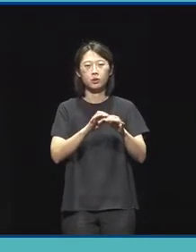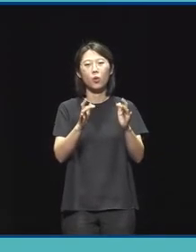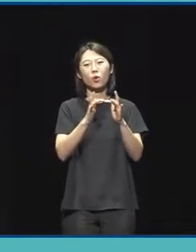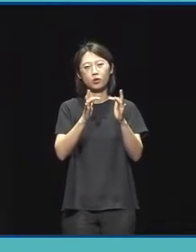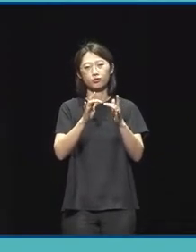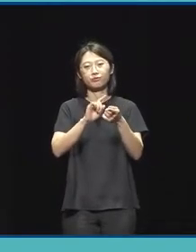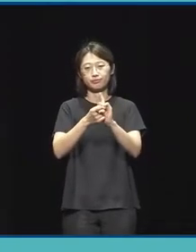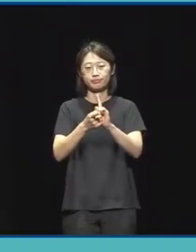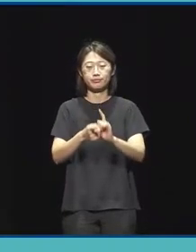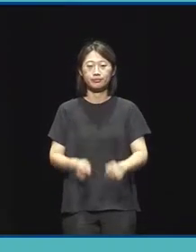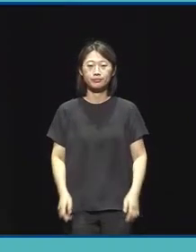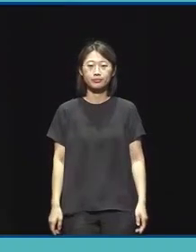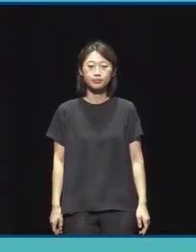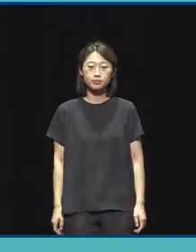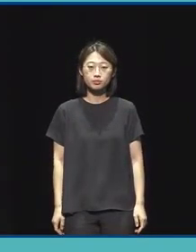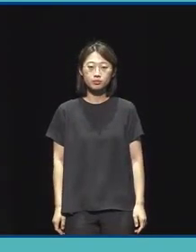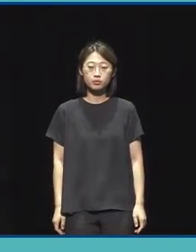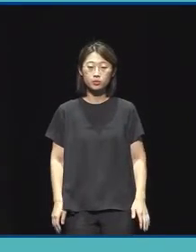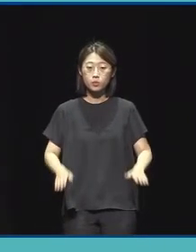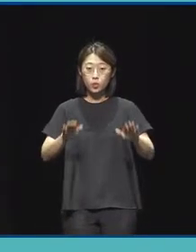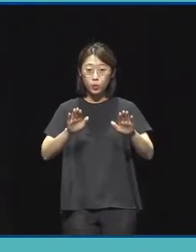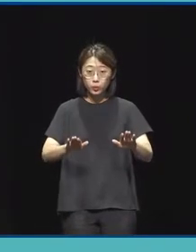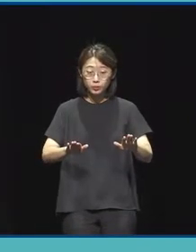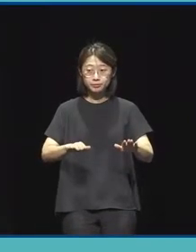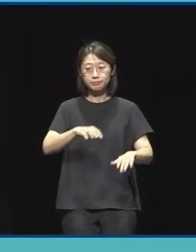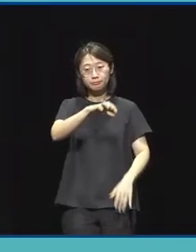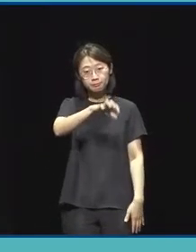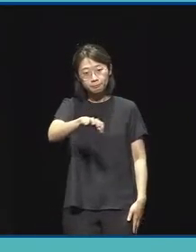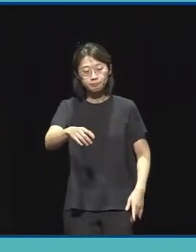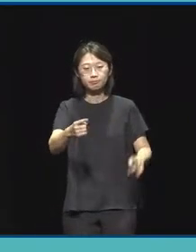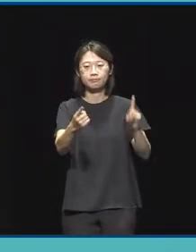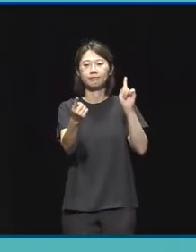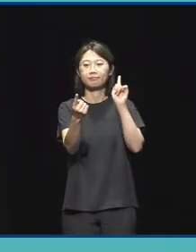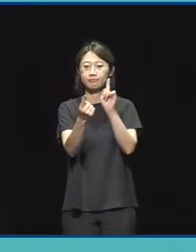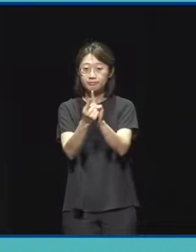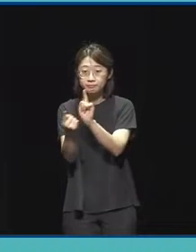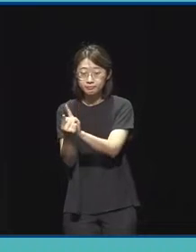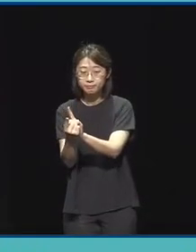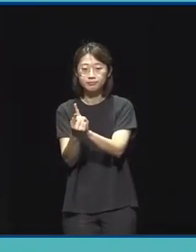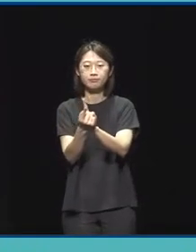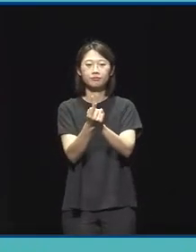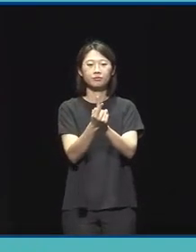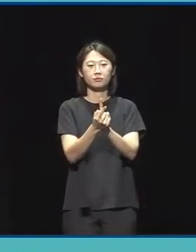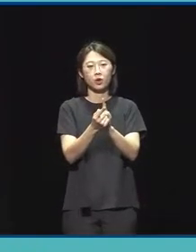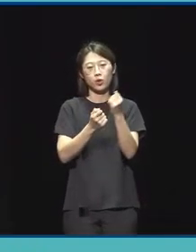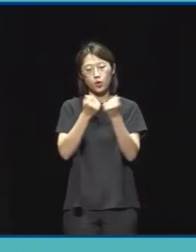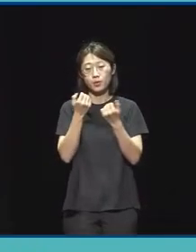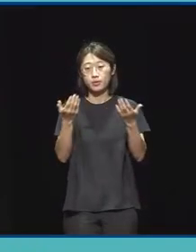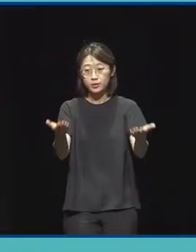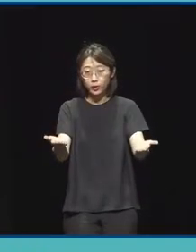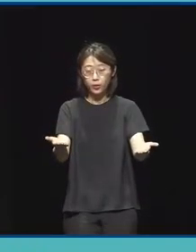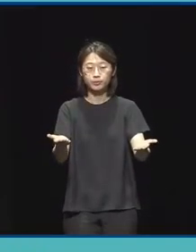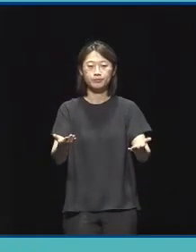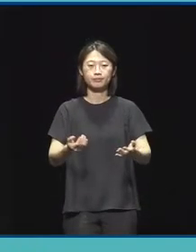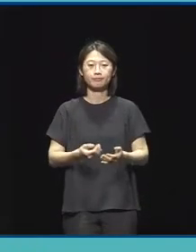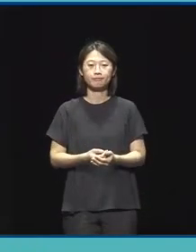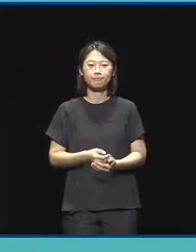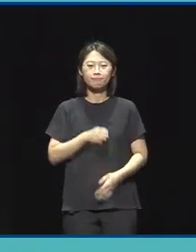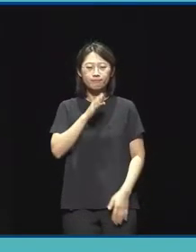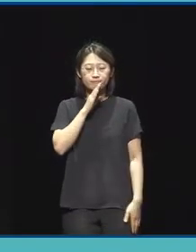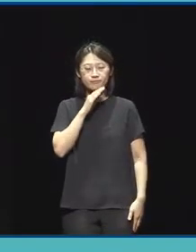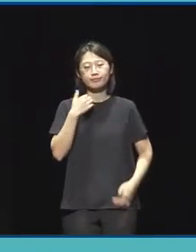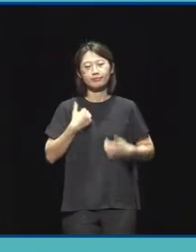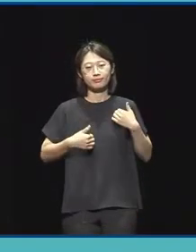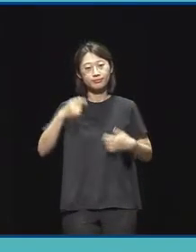수밖에 없었습니다 오늘 다시 현장에서 여러분들을 직접 뵙고 설명을 드릴 수 있게 되어서 개인적으로